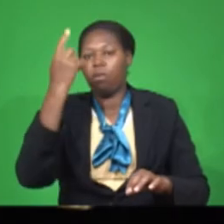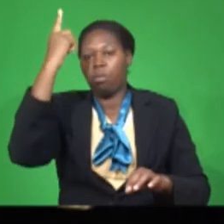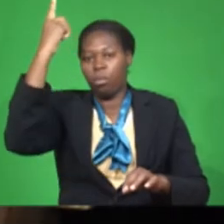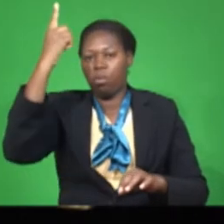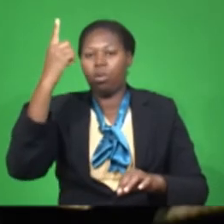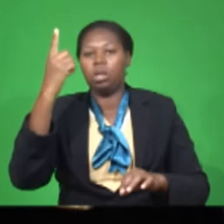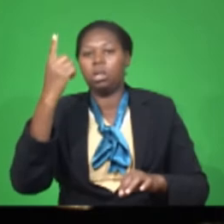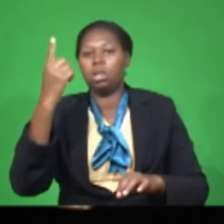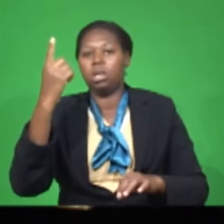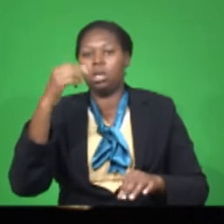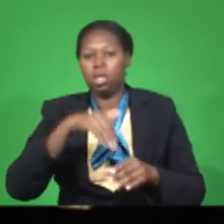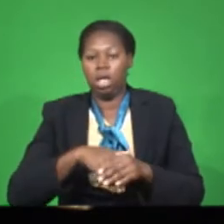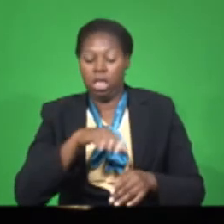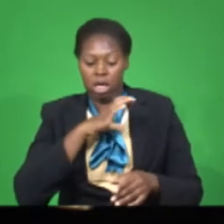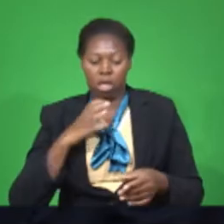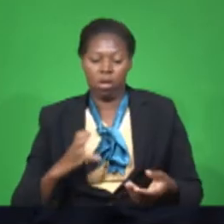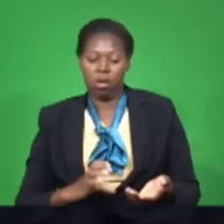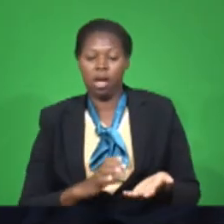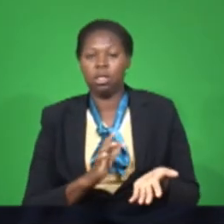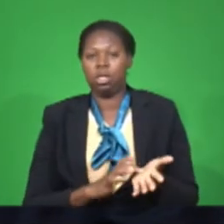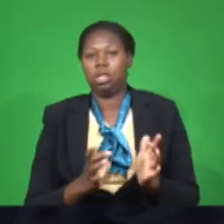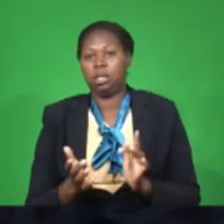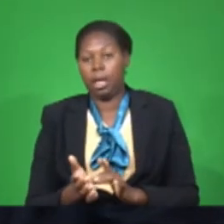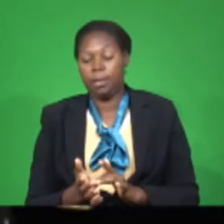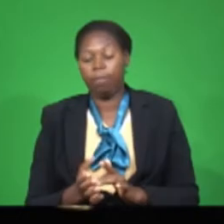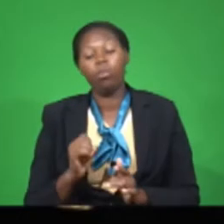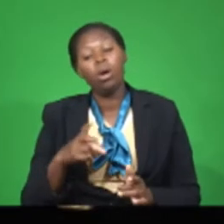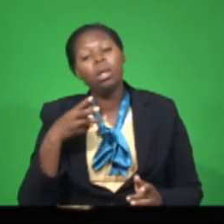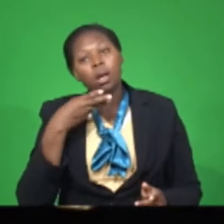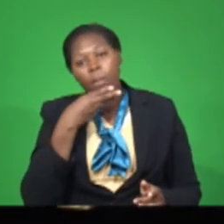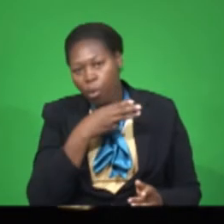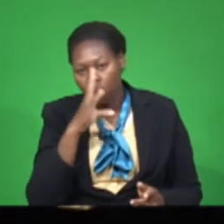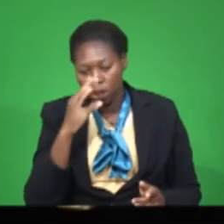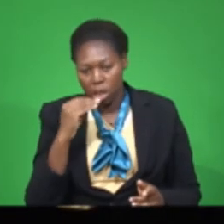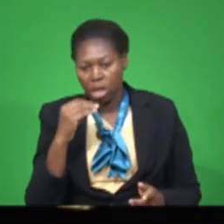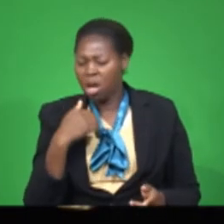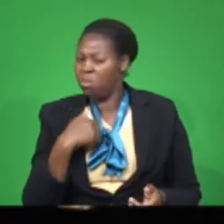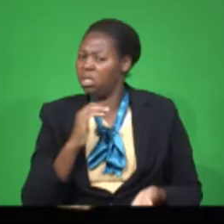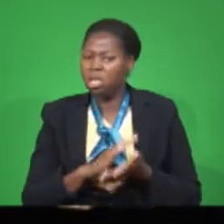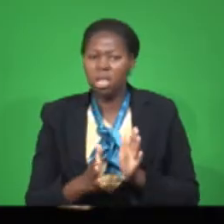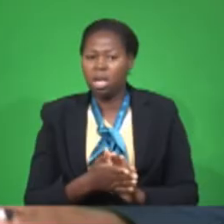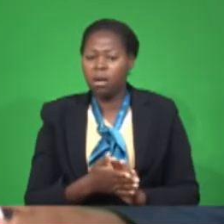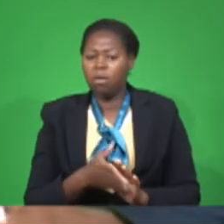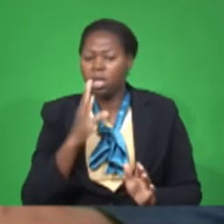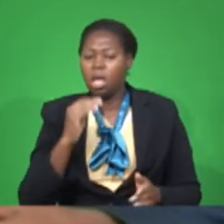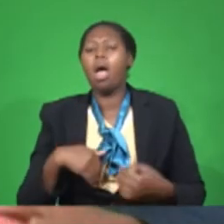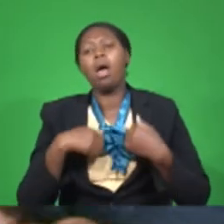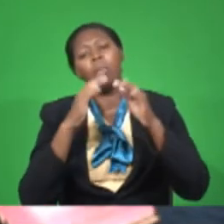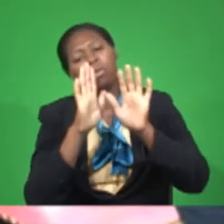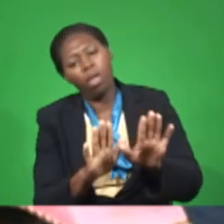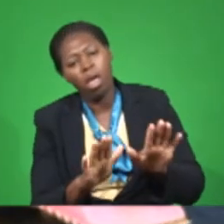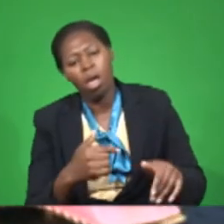Jesu saka po ari kuti pandinotenda paya payaka handisi kuti ndatosvika ndabva ndakwana